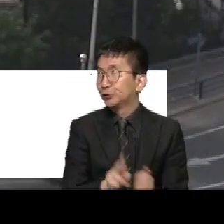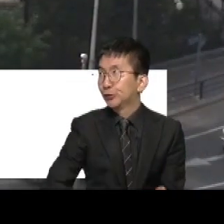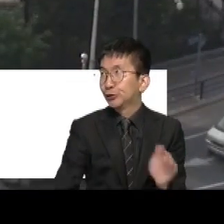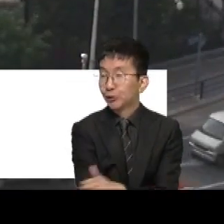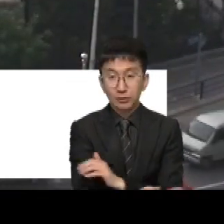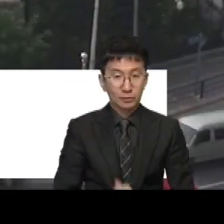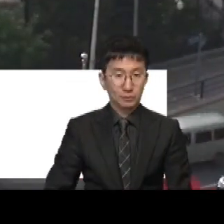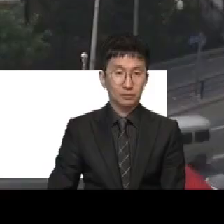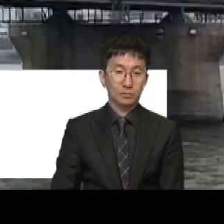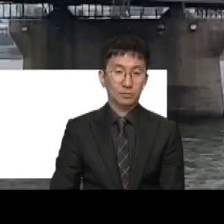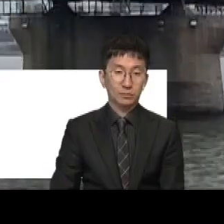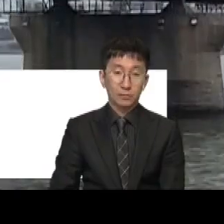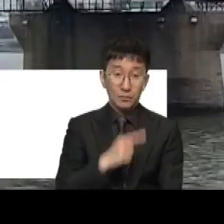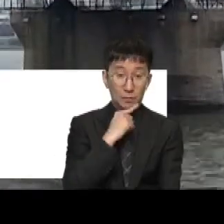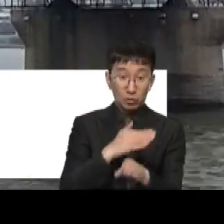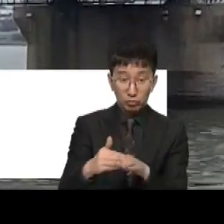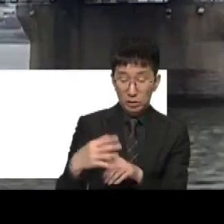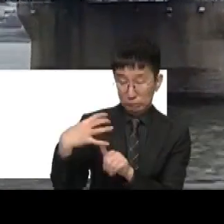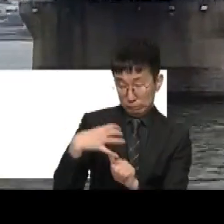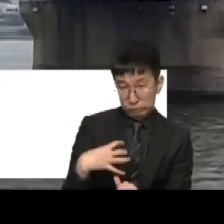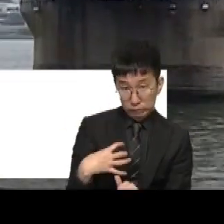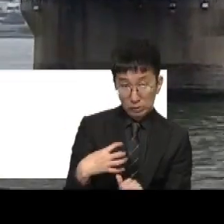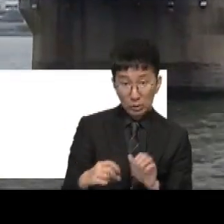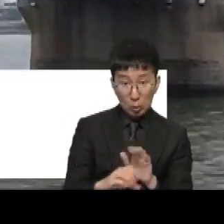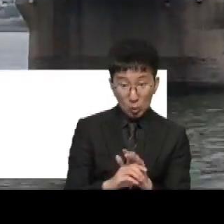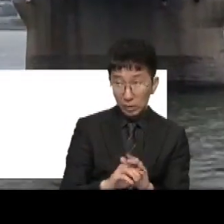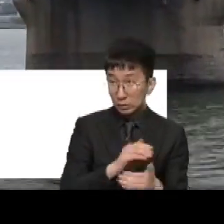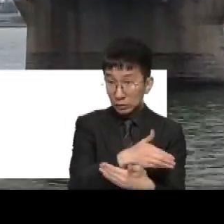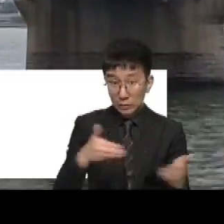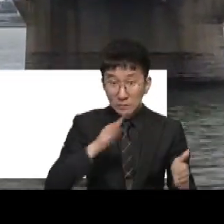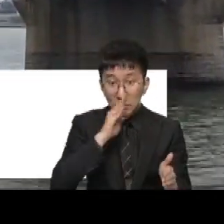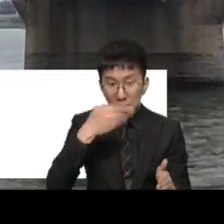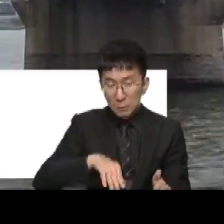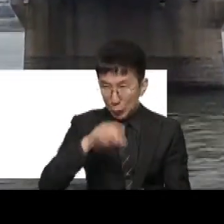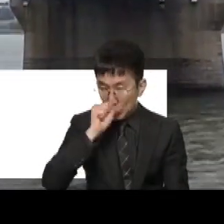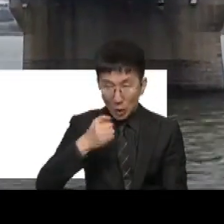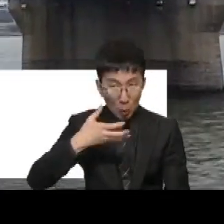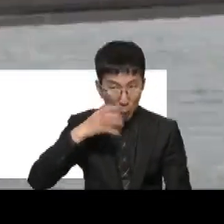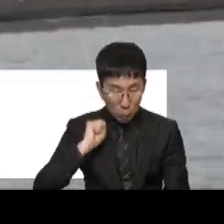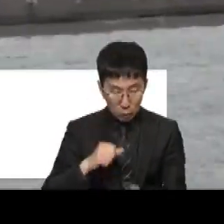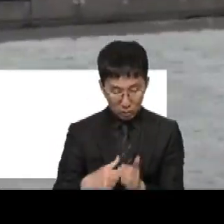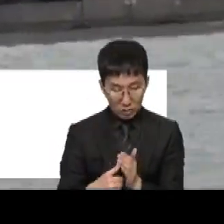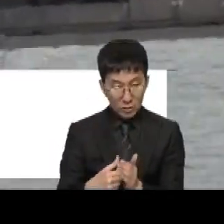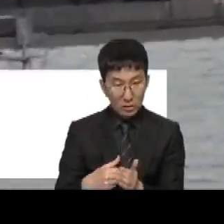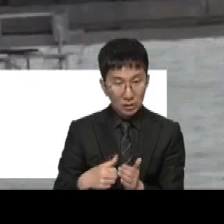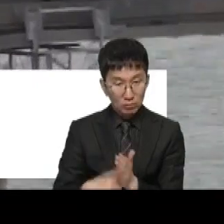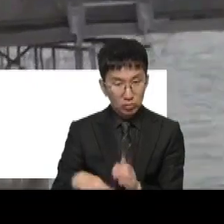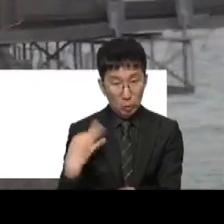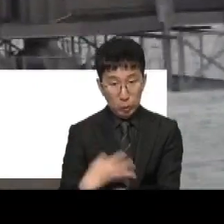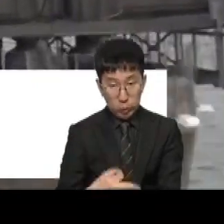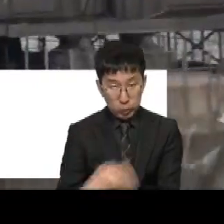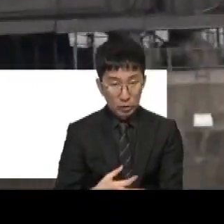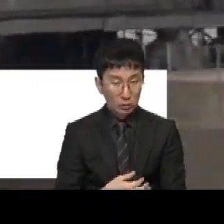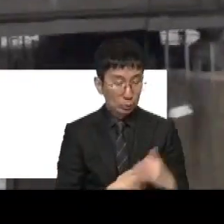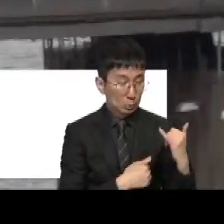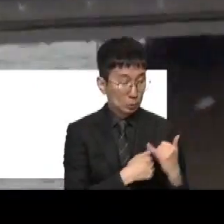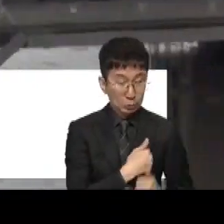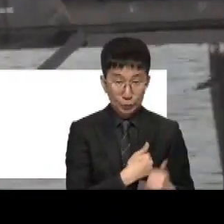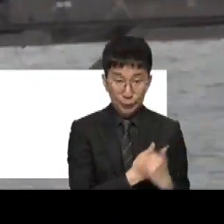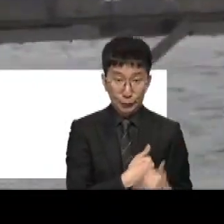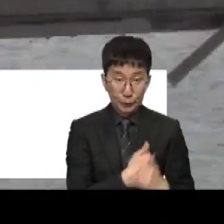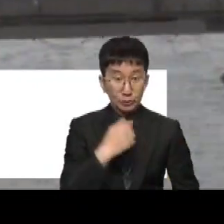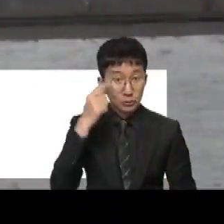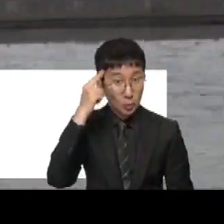봉쇄 정치 속에서도 사치품을 들여와 당, 군, 정, 고위층을 위한 선물 통치를 이어갈 수 있었던 것은